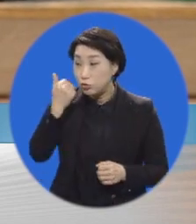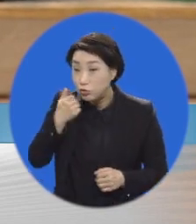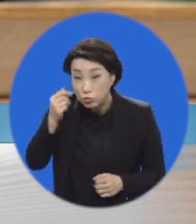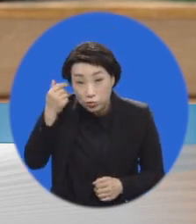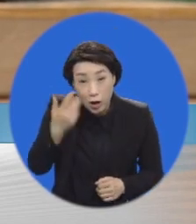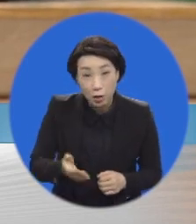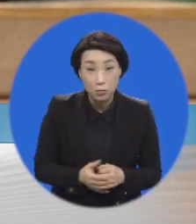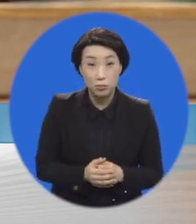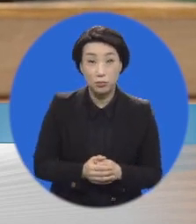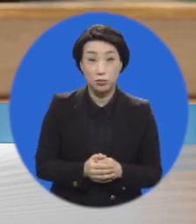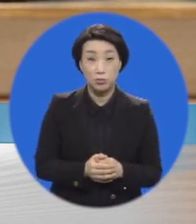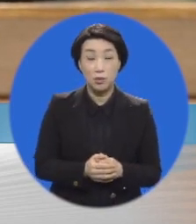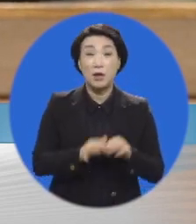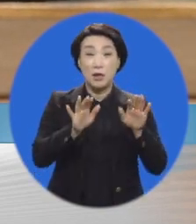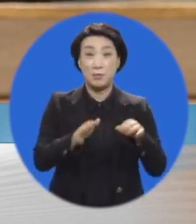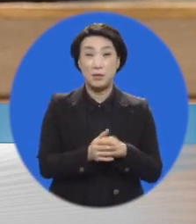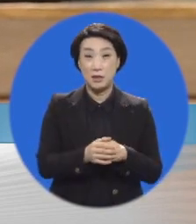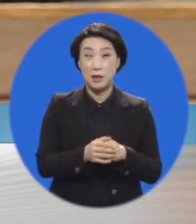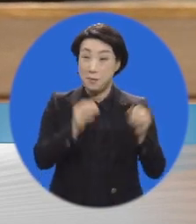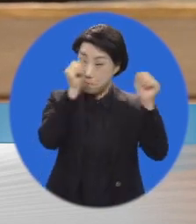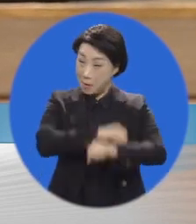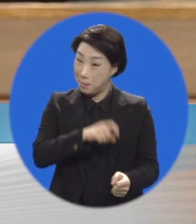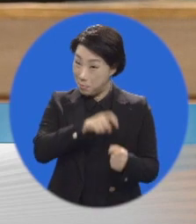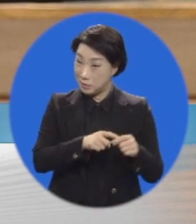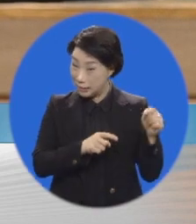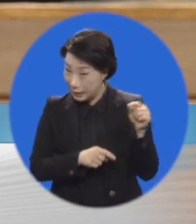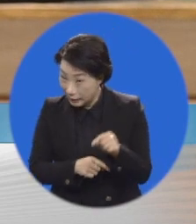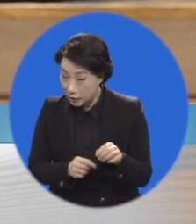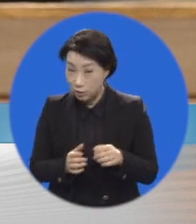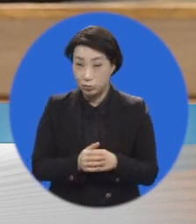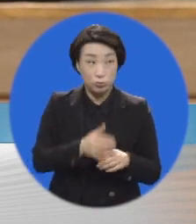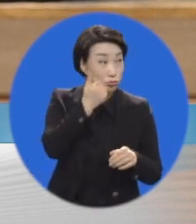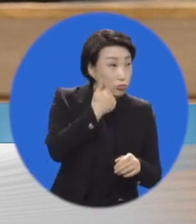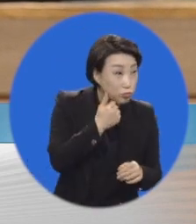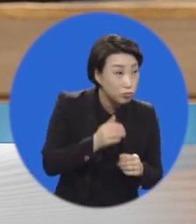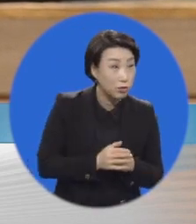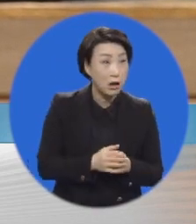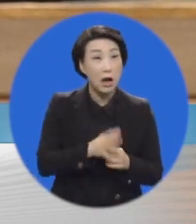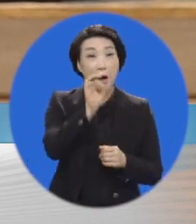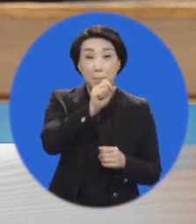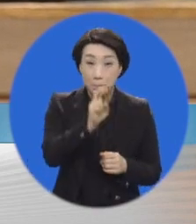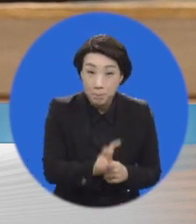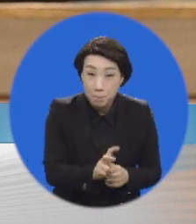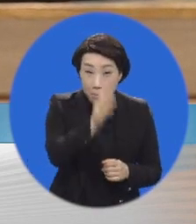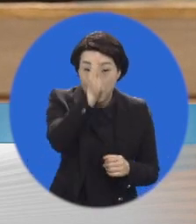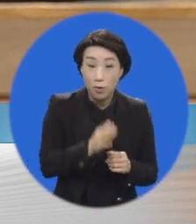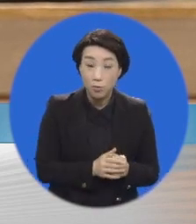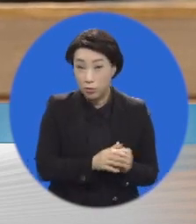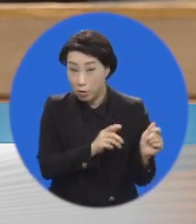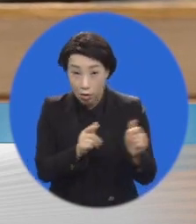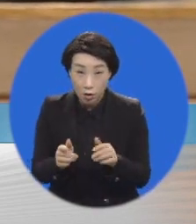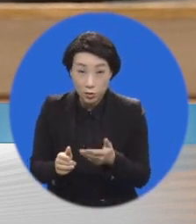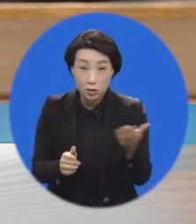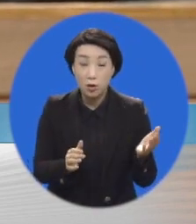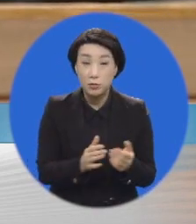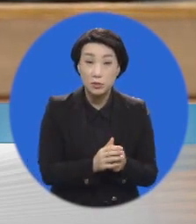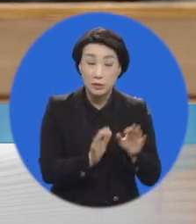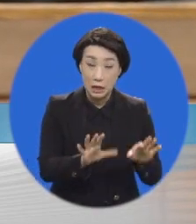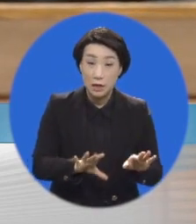누구냐? 이번에 부도 내려고 온다. 누구냐? 암병이다.